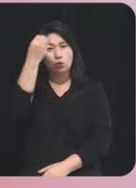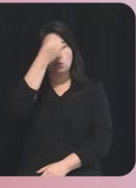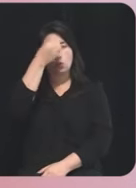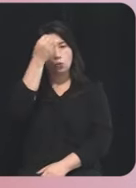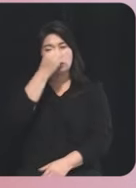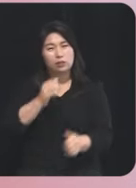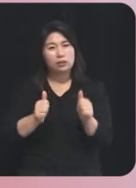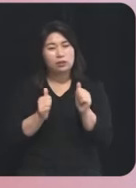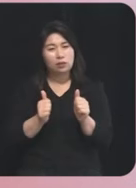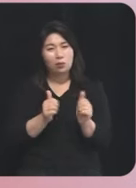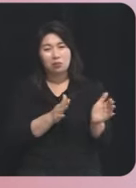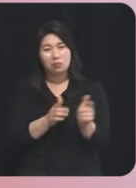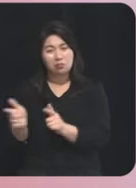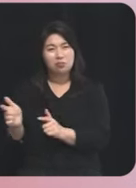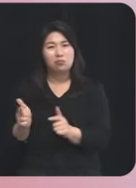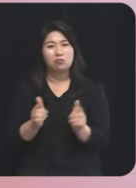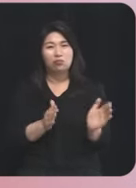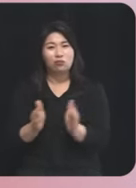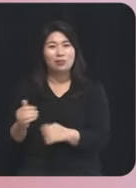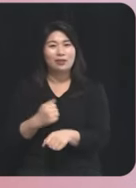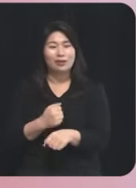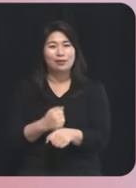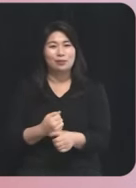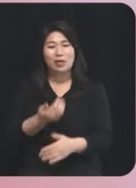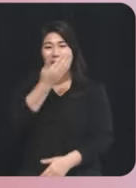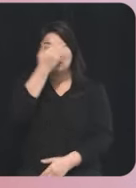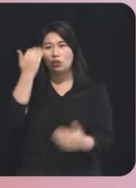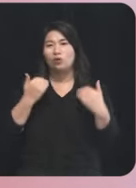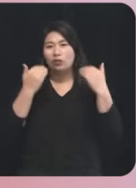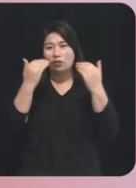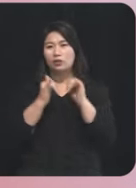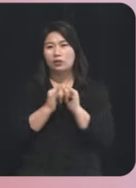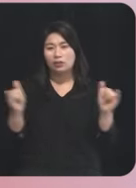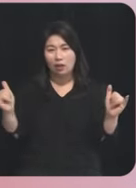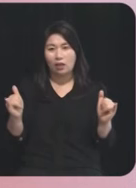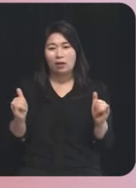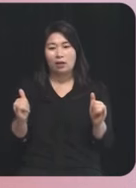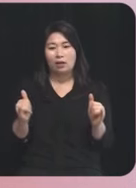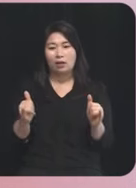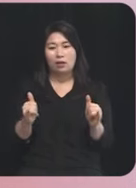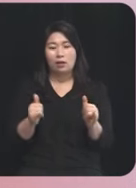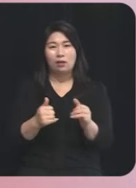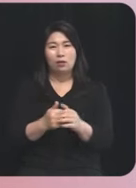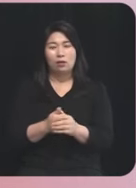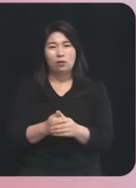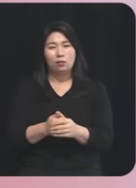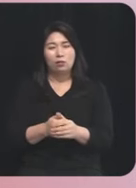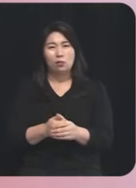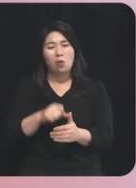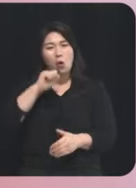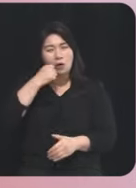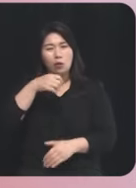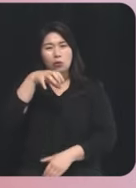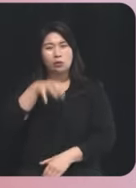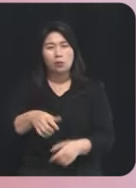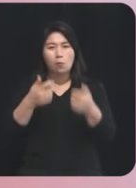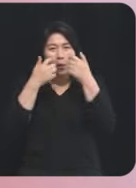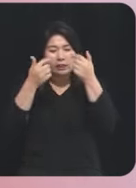등을 추진하도록 하겠습니다. 청년들의 가려운 곳을 확실히